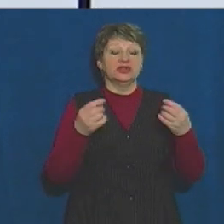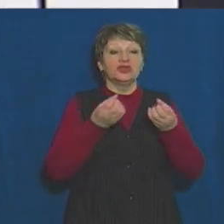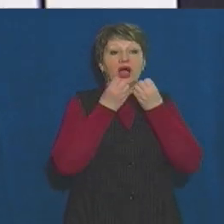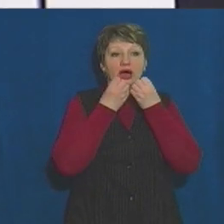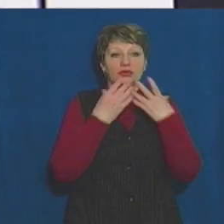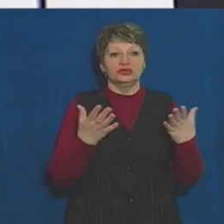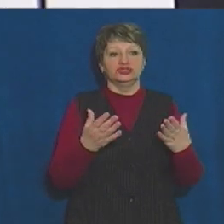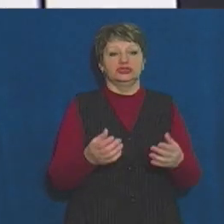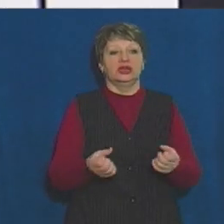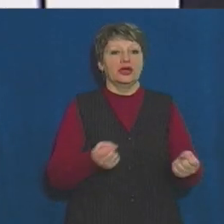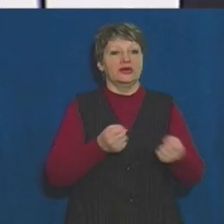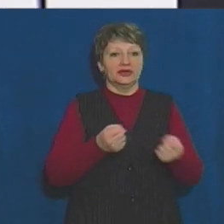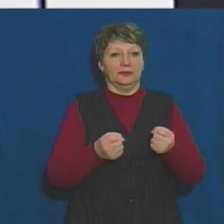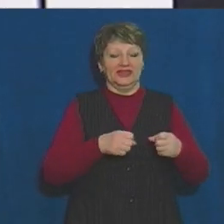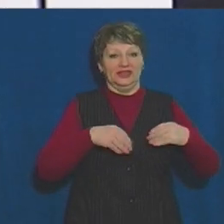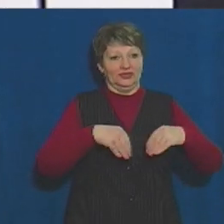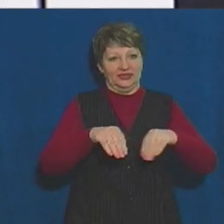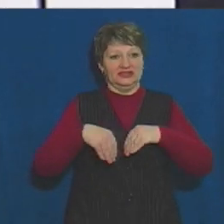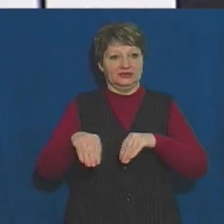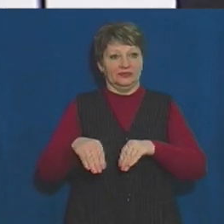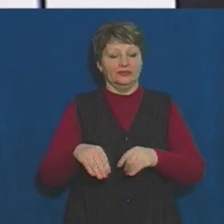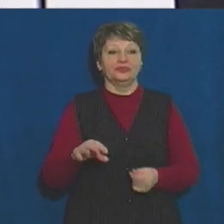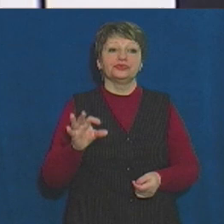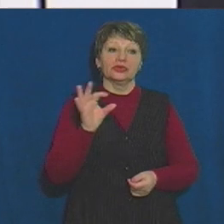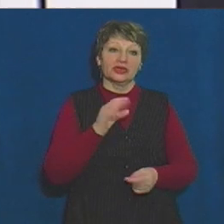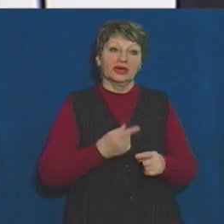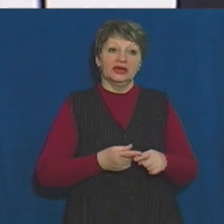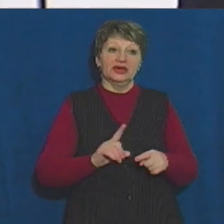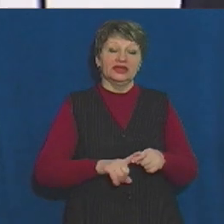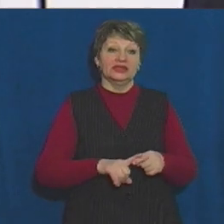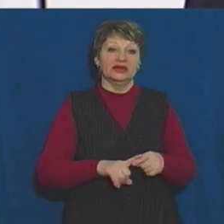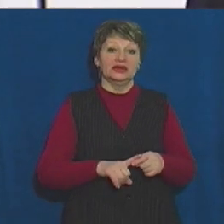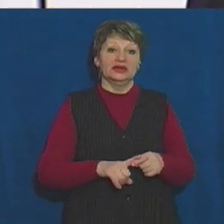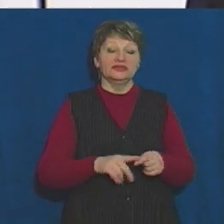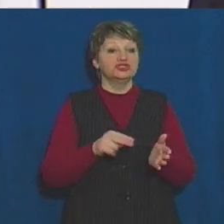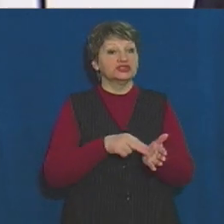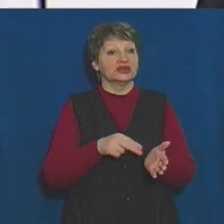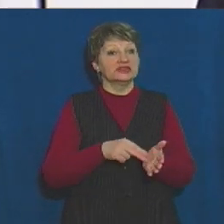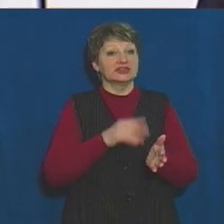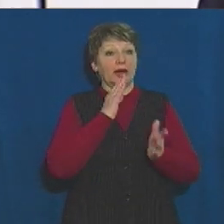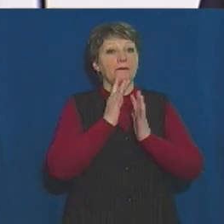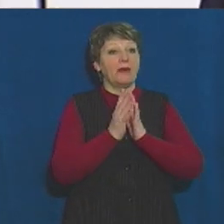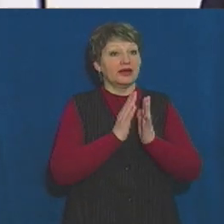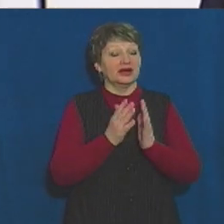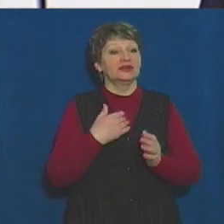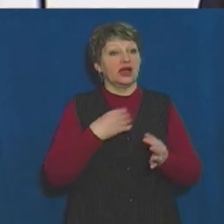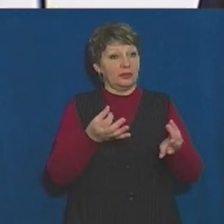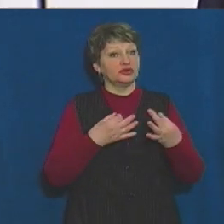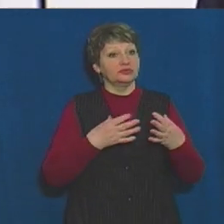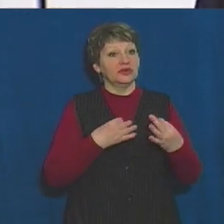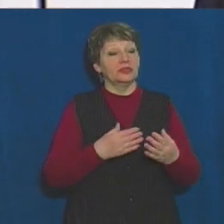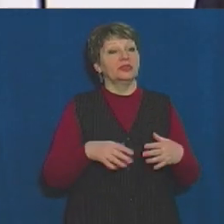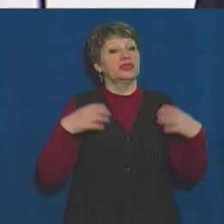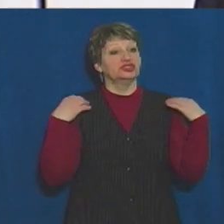потрібно. Про обстеження зелених насаджень та ціну вирубки у черкаських парках нам розповів начальник